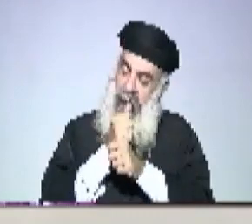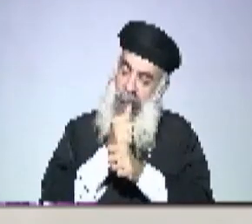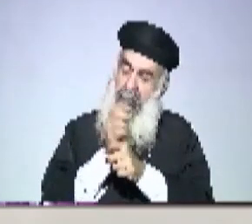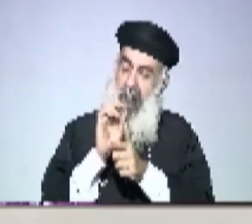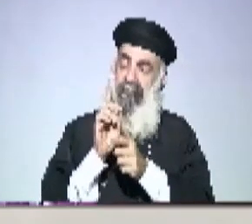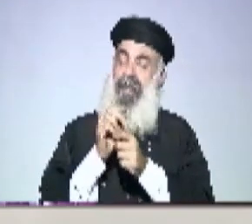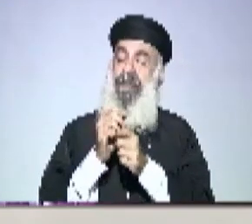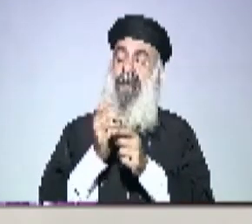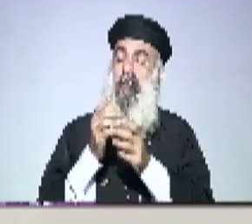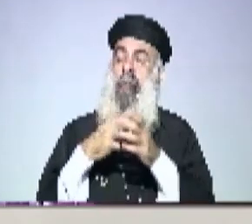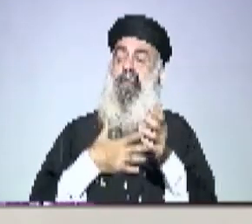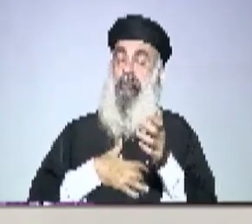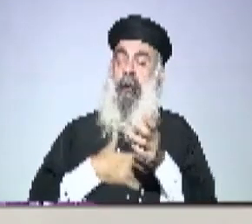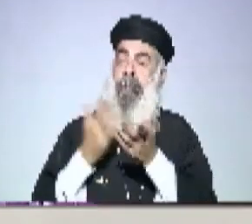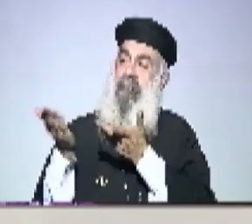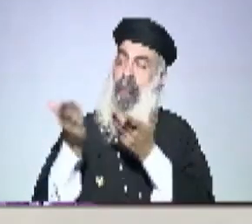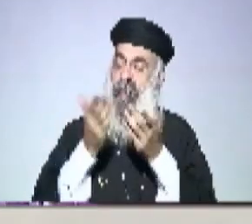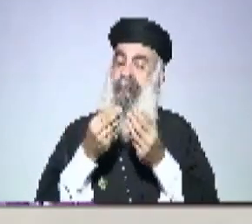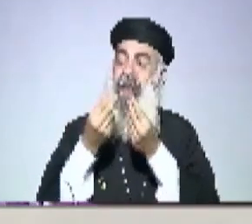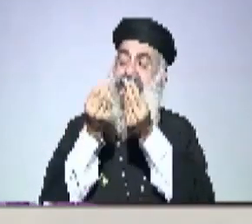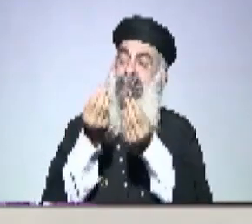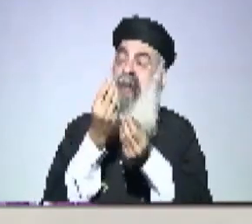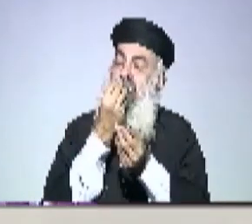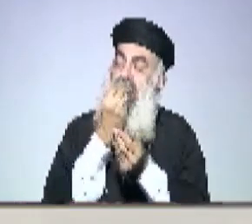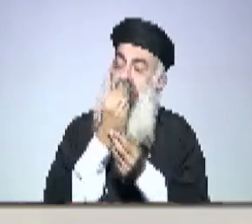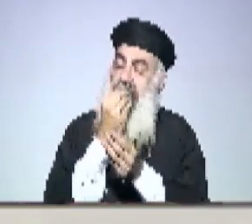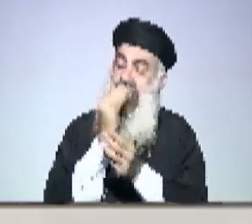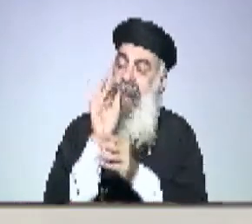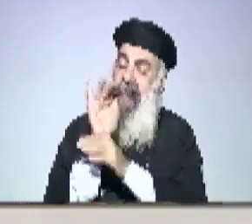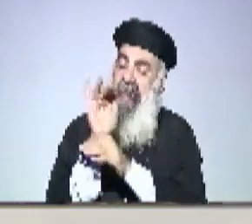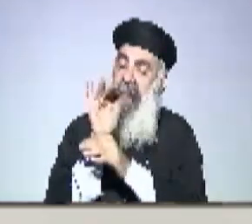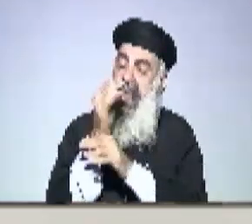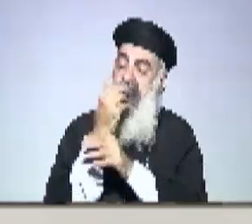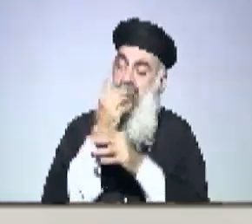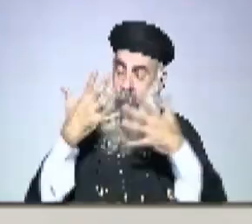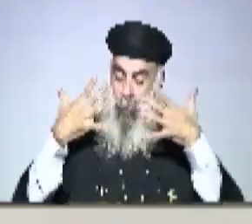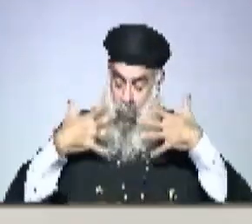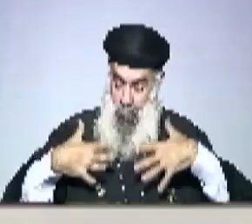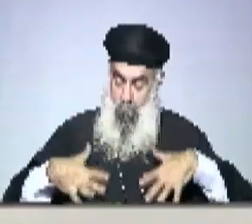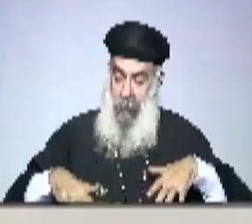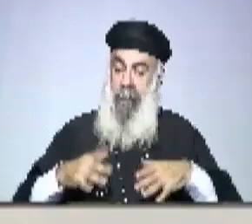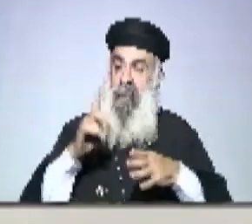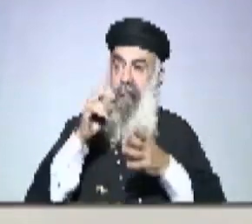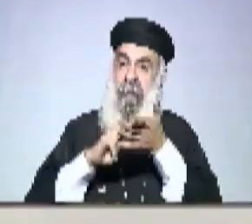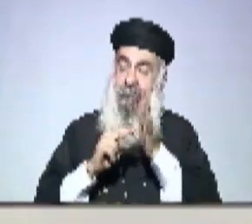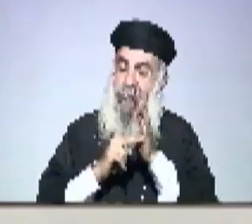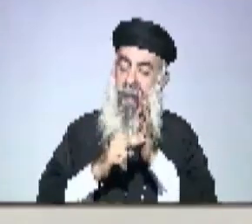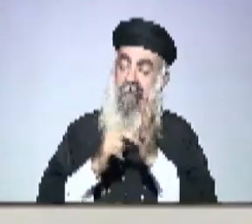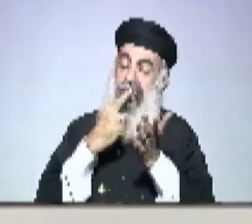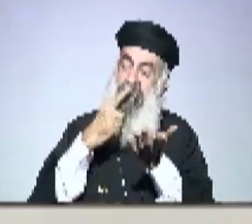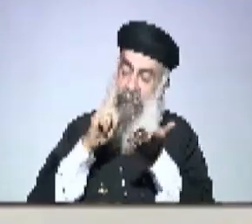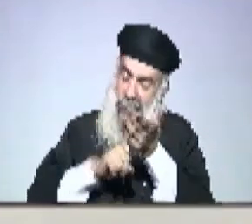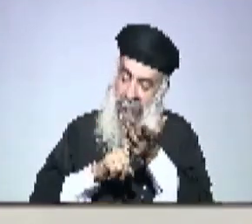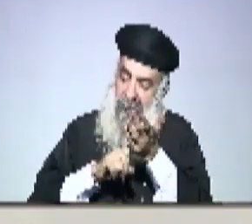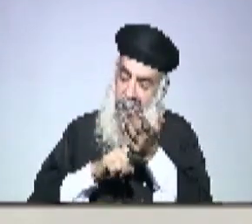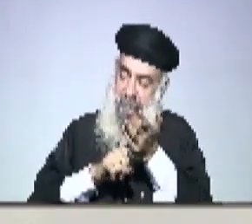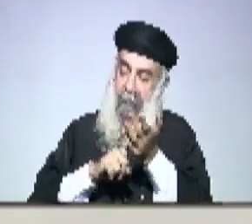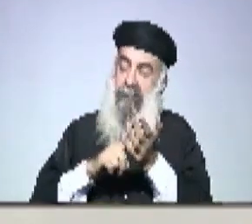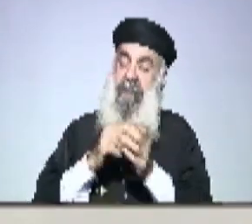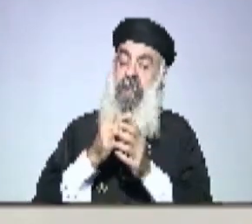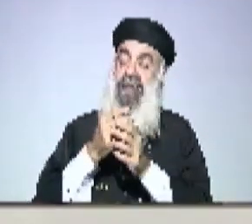الغريب ليعطيه طعاما ولباسا الله هو صانع حق اليتيم والارمله ليهم